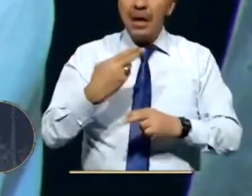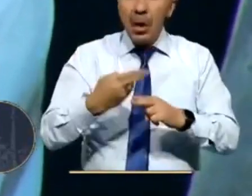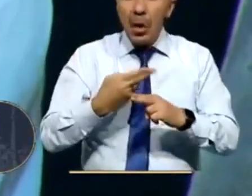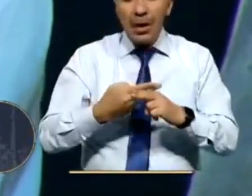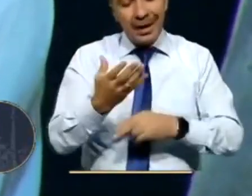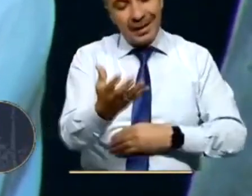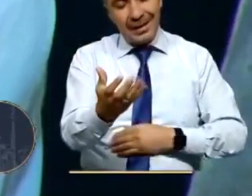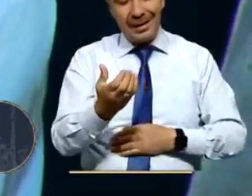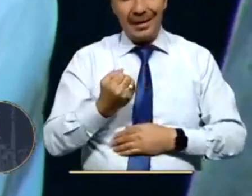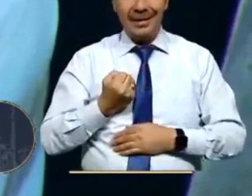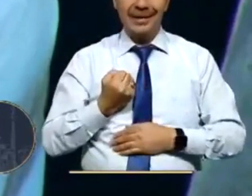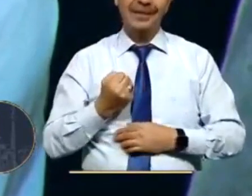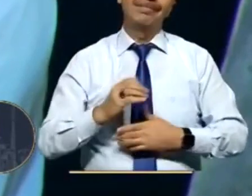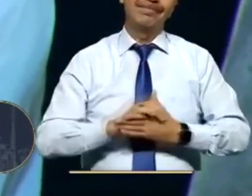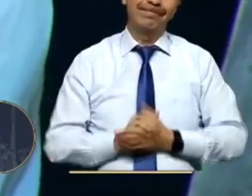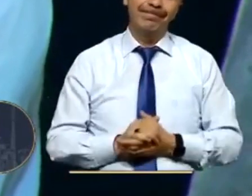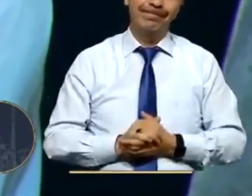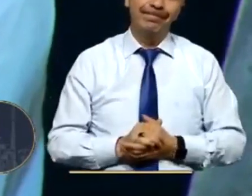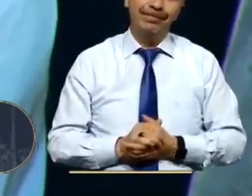edineceğiz.